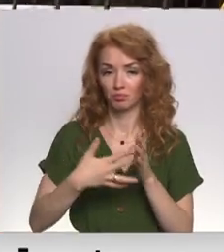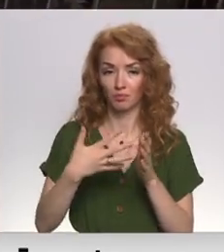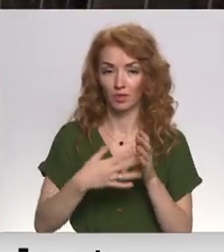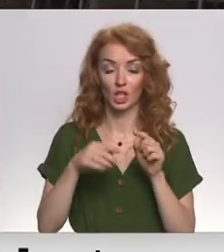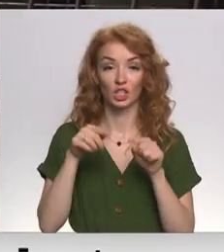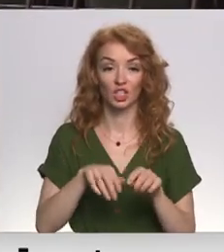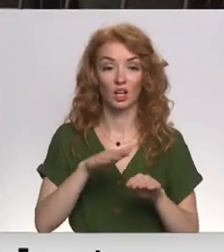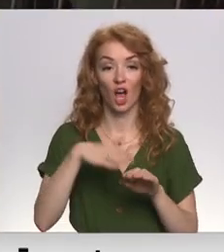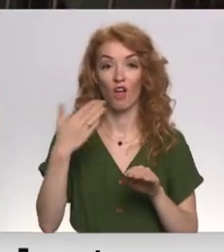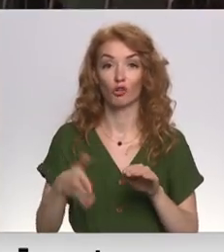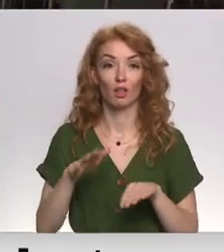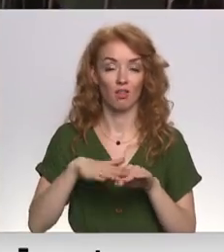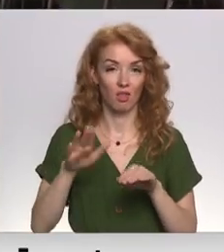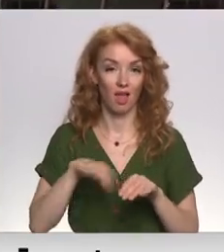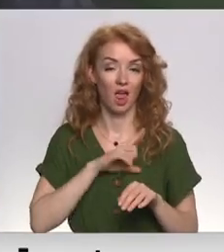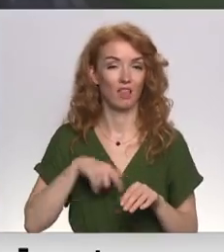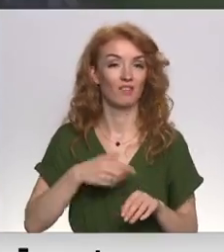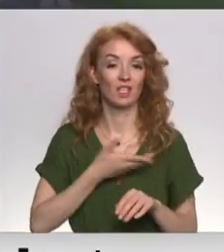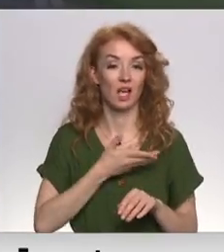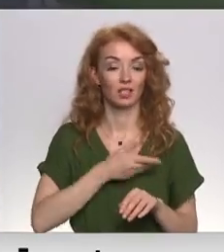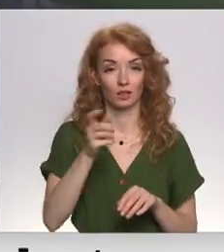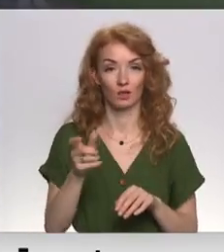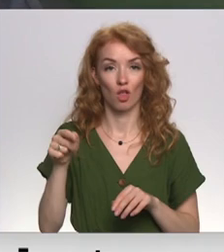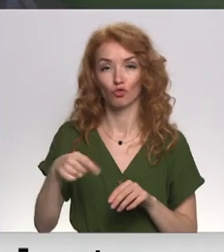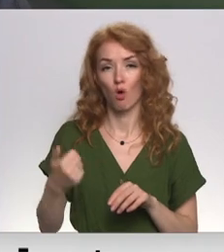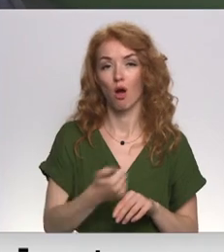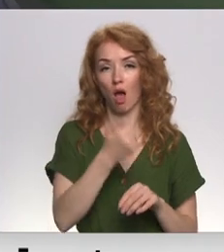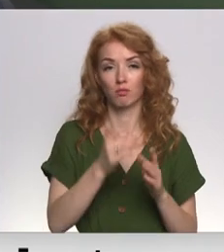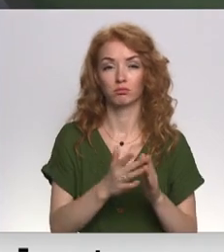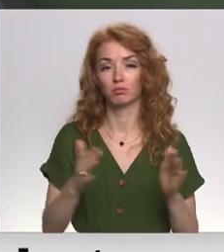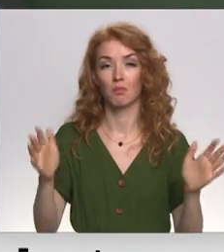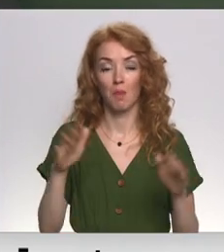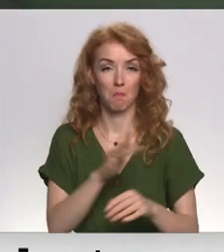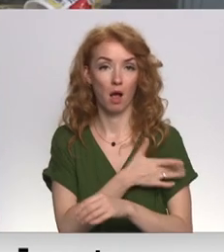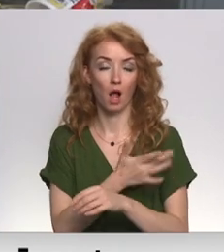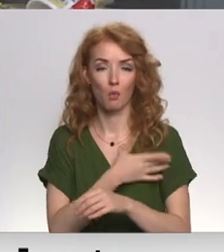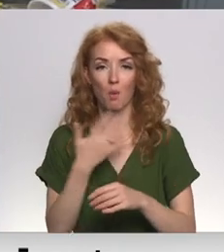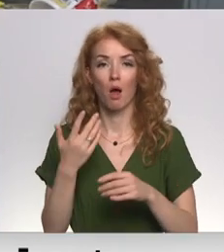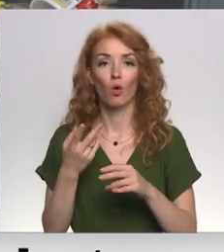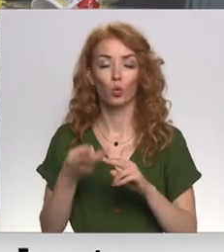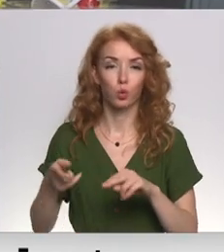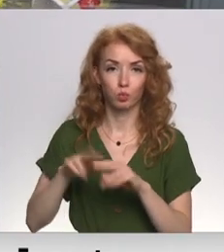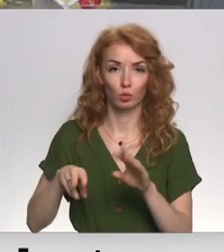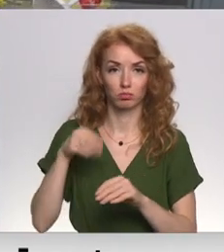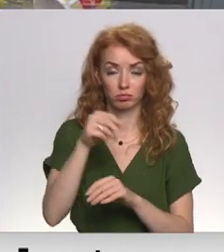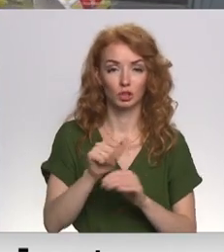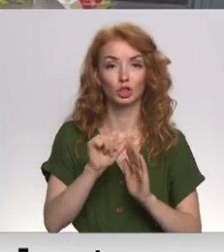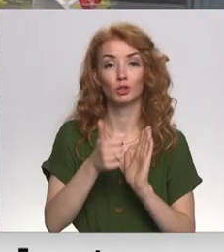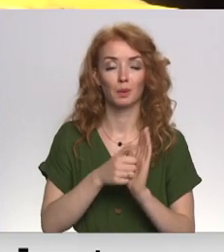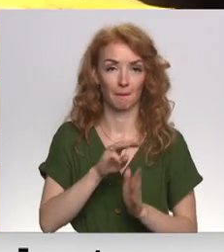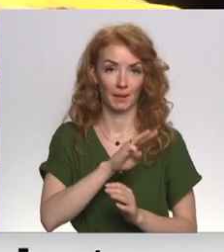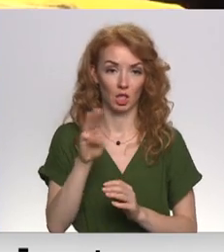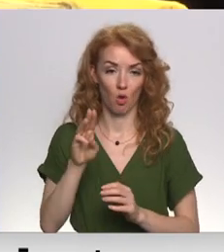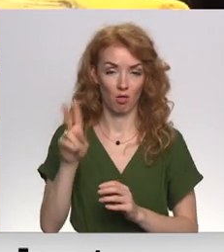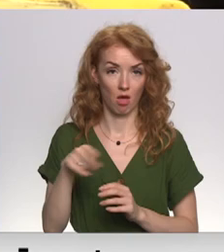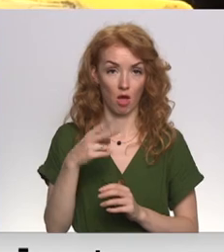šīs kavēšanās dēļ Latvijas iedzīvotāji kopā šajos gados par pakalpojumu pārmaksāja aptuveni 16 miljonus eiro.